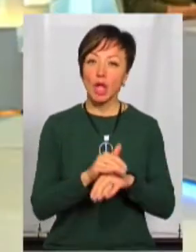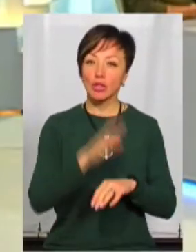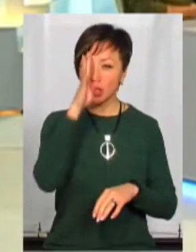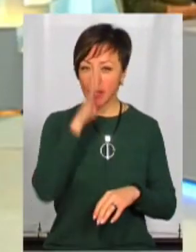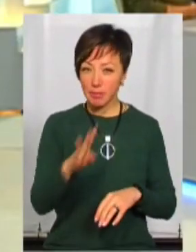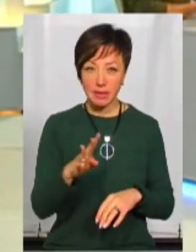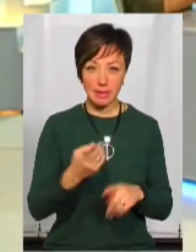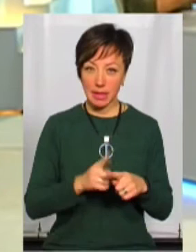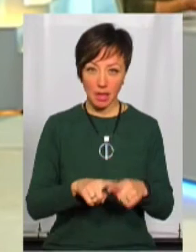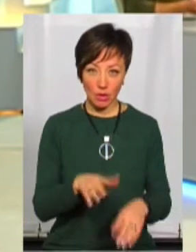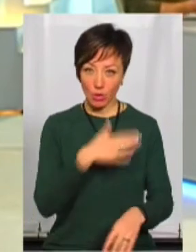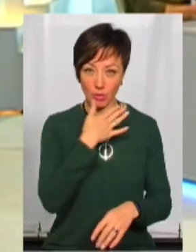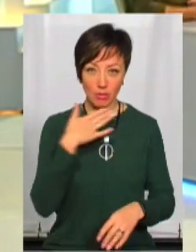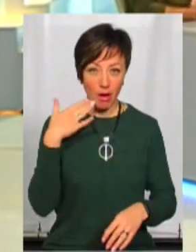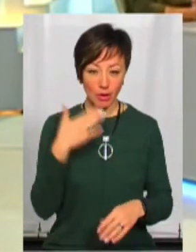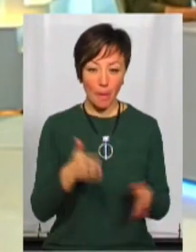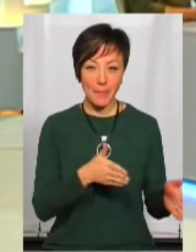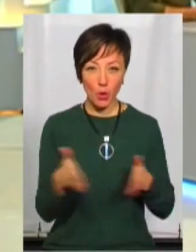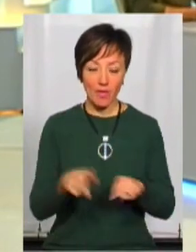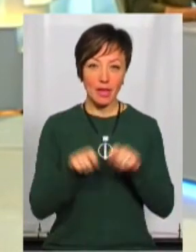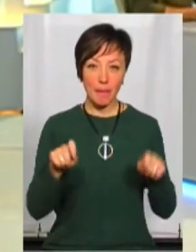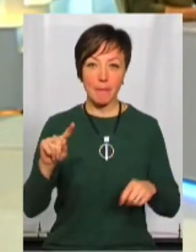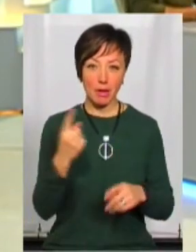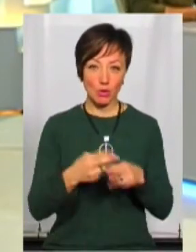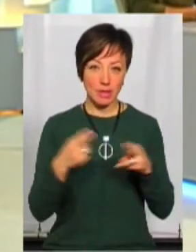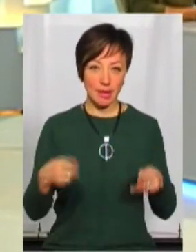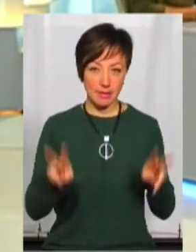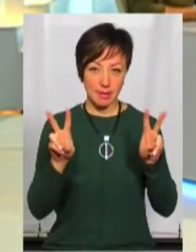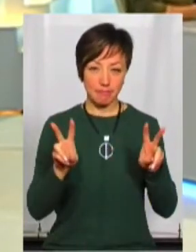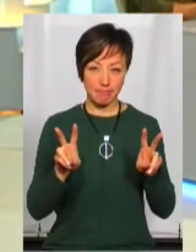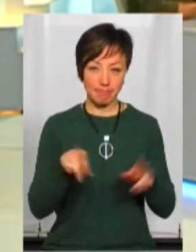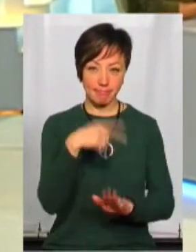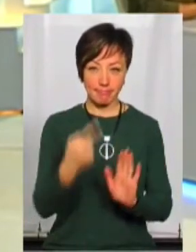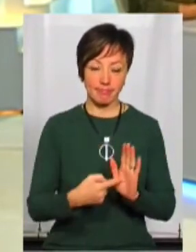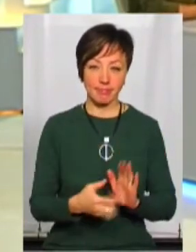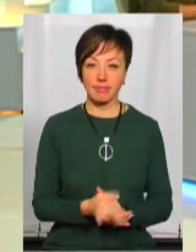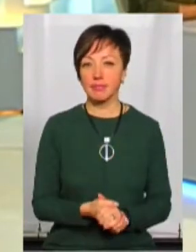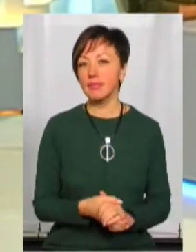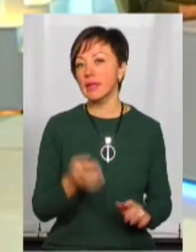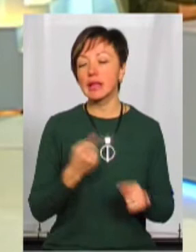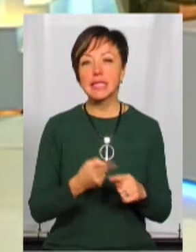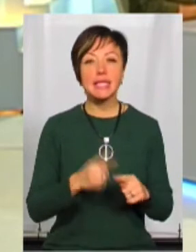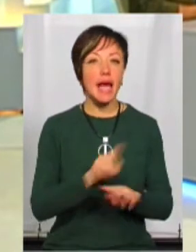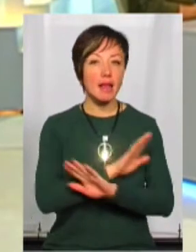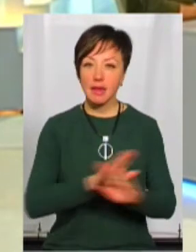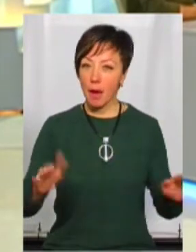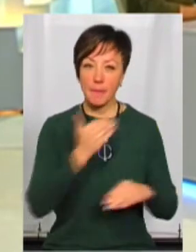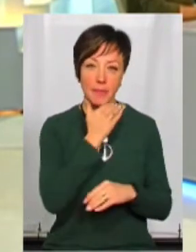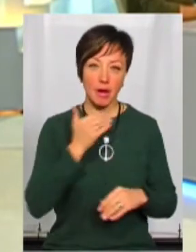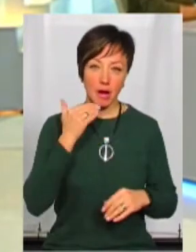4 місяці – це не забагато для підготовки і відкриття першої станції? Ну, це не забагато, тому що